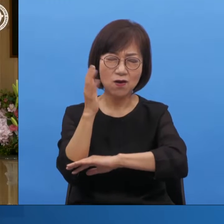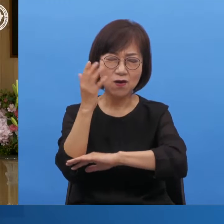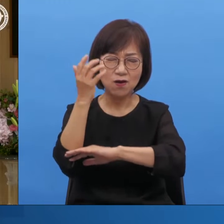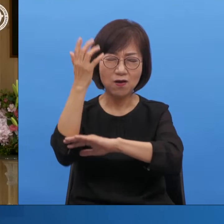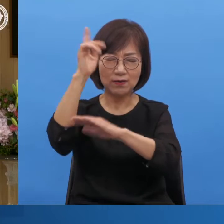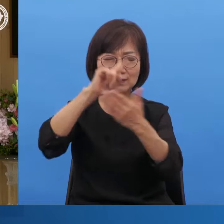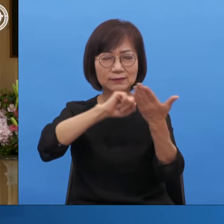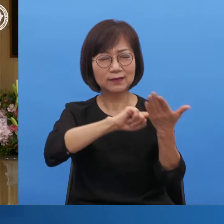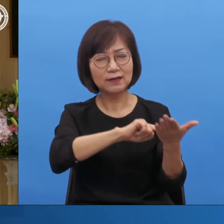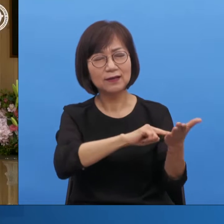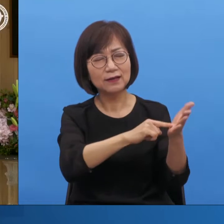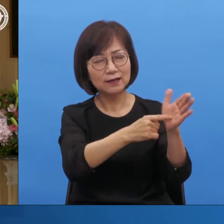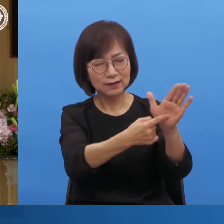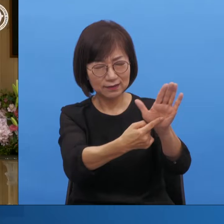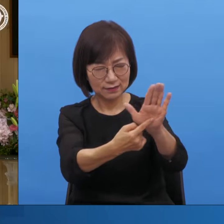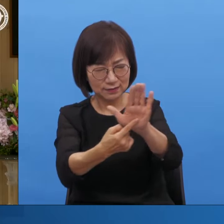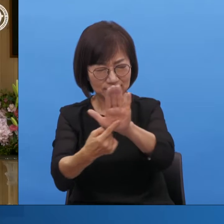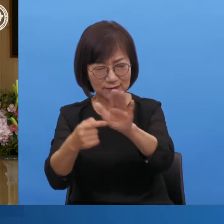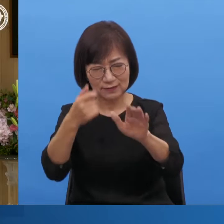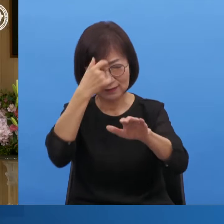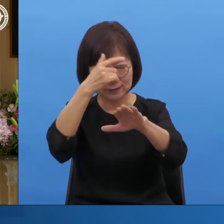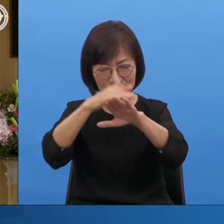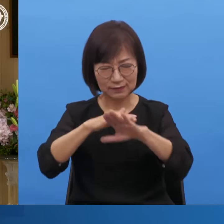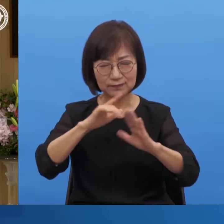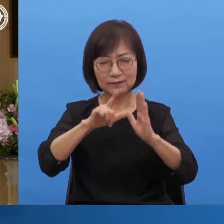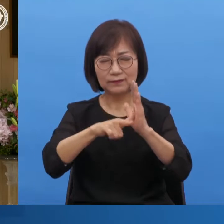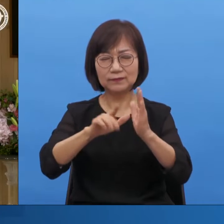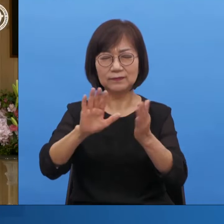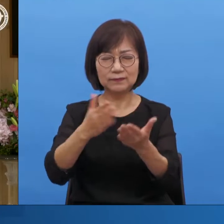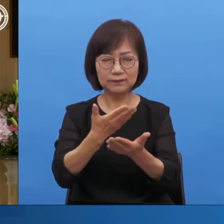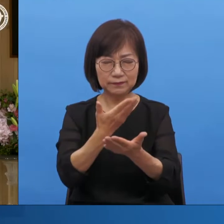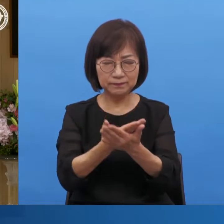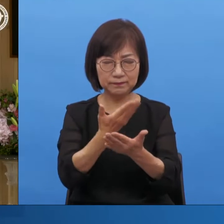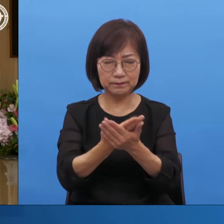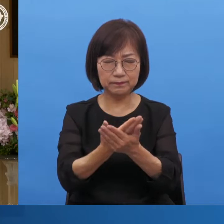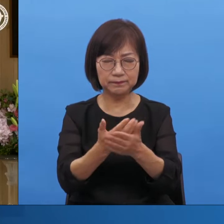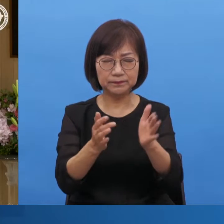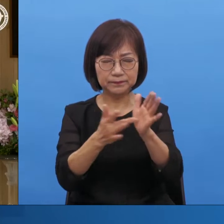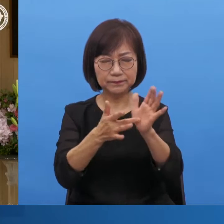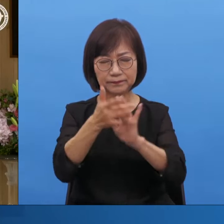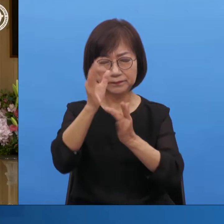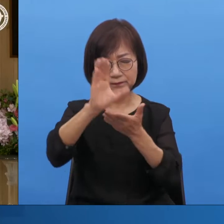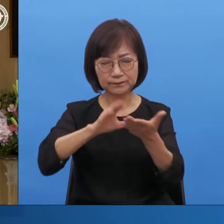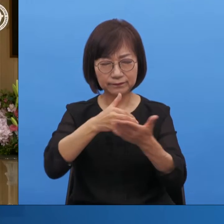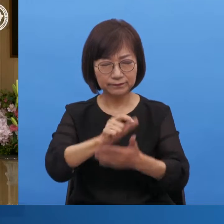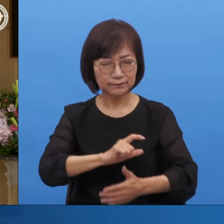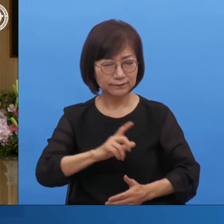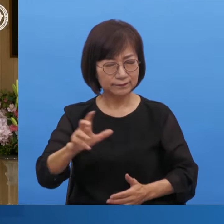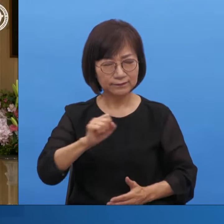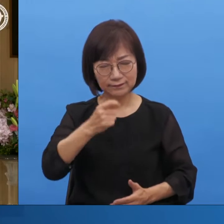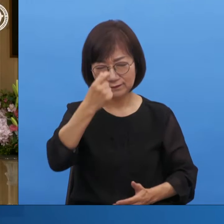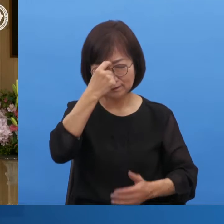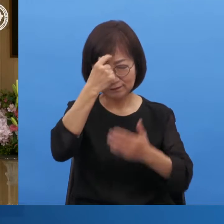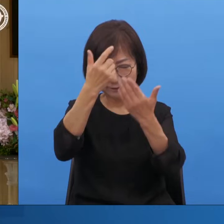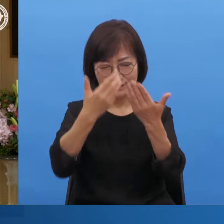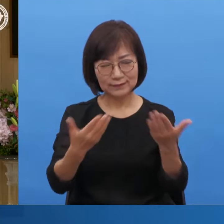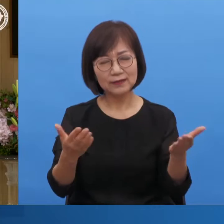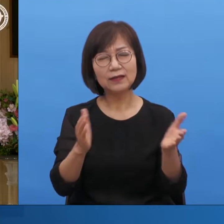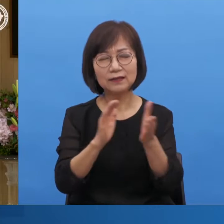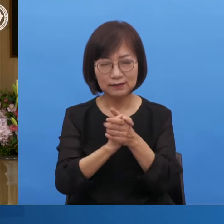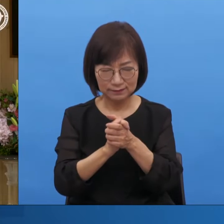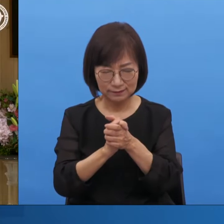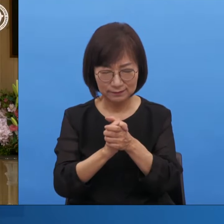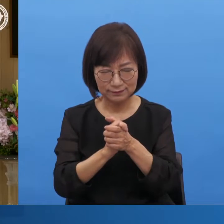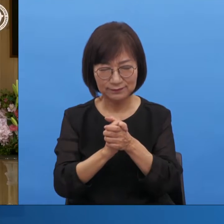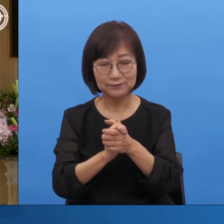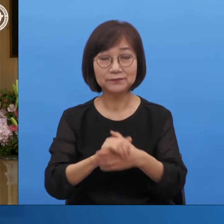하옵소서. May it be a worship where your kingdom comes and where you receive the greatest glory. 예수 그리스도 이름으로 In 기도드립니다. Jesus Christ's name we pray. Amen. 우리